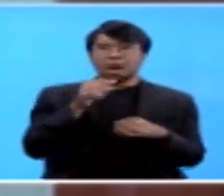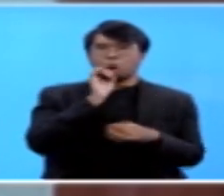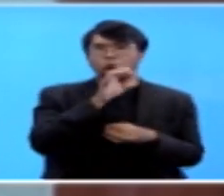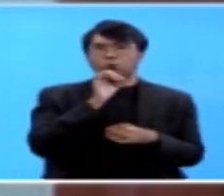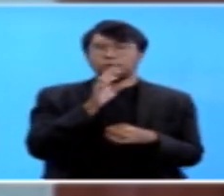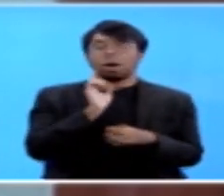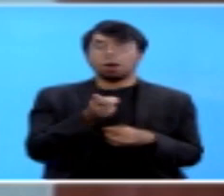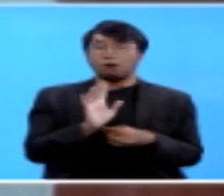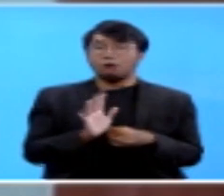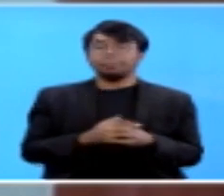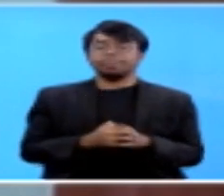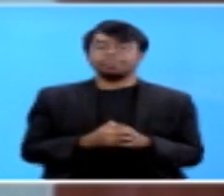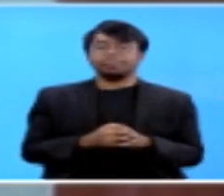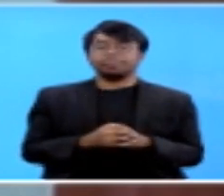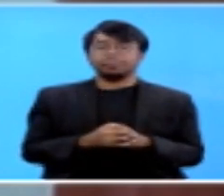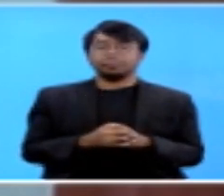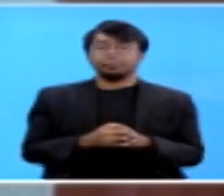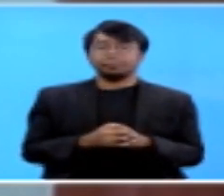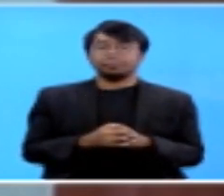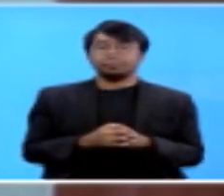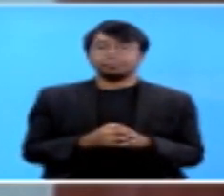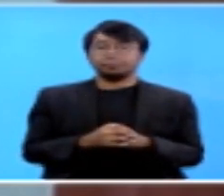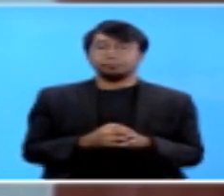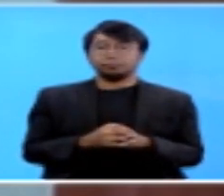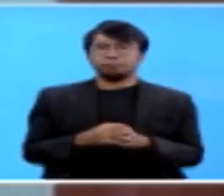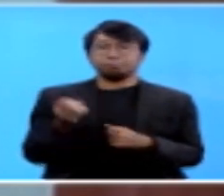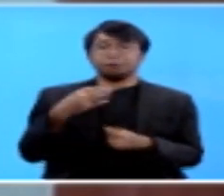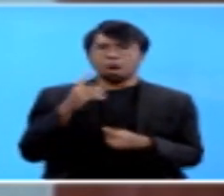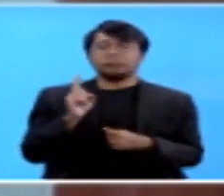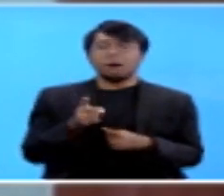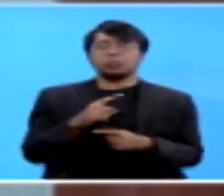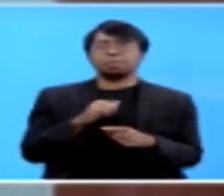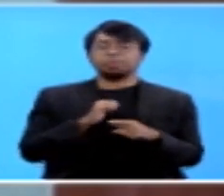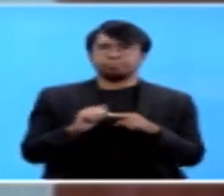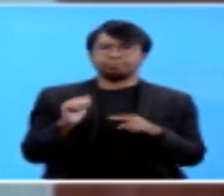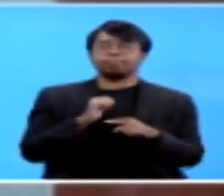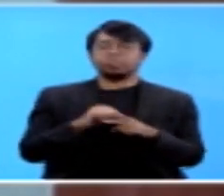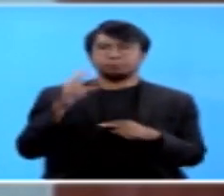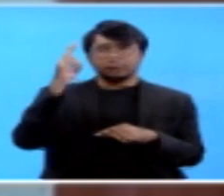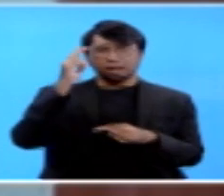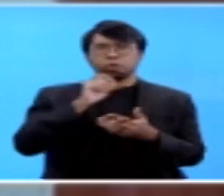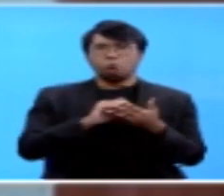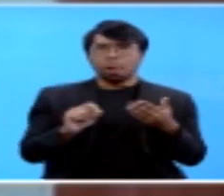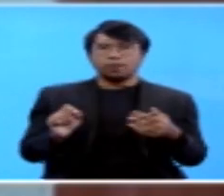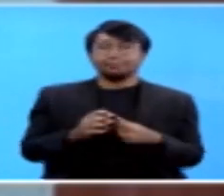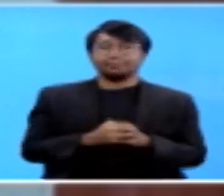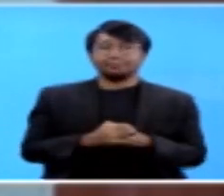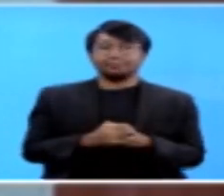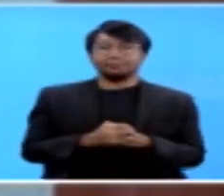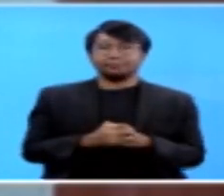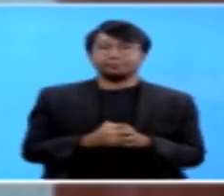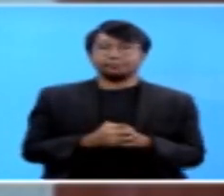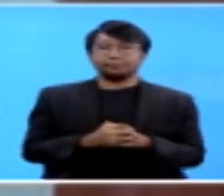Ada, akan diadakan pembinaan sekolah-sekolah ini tadi